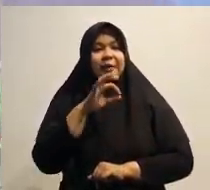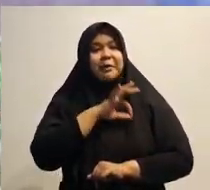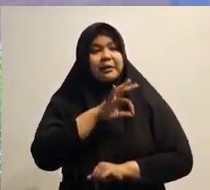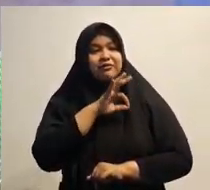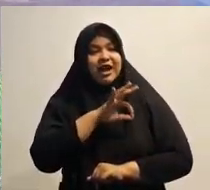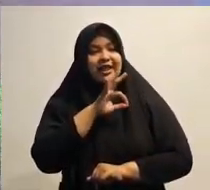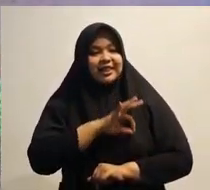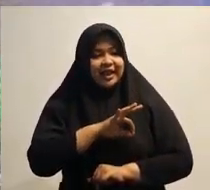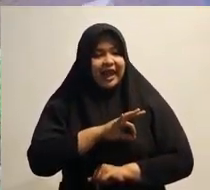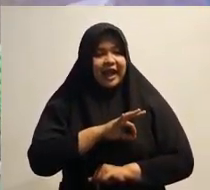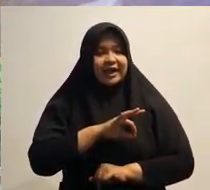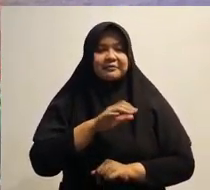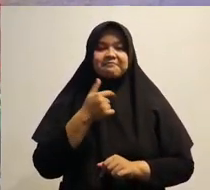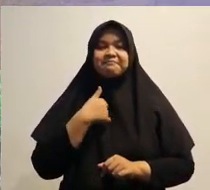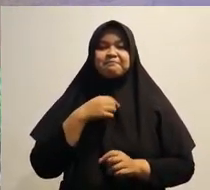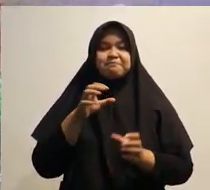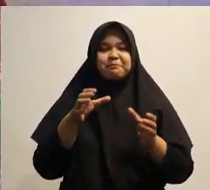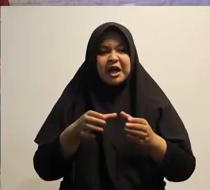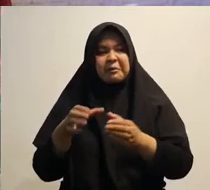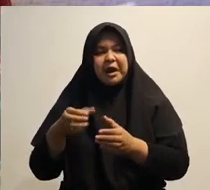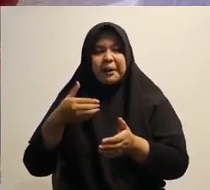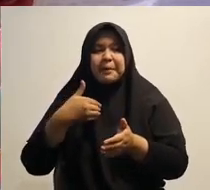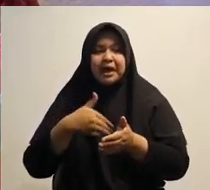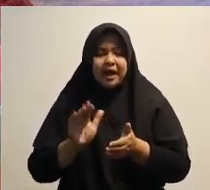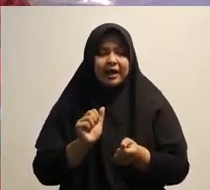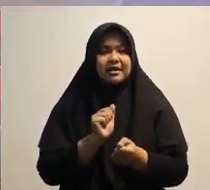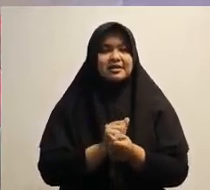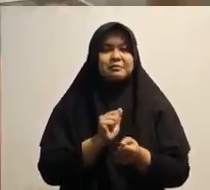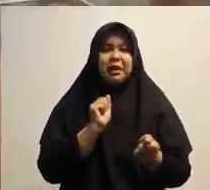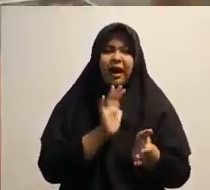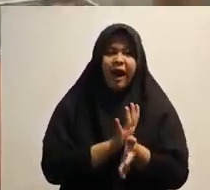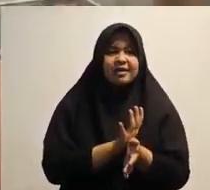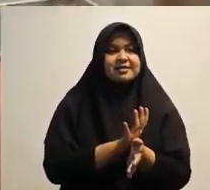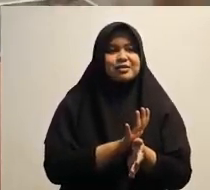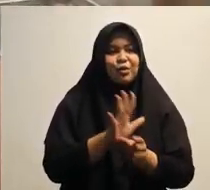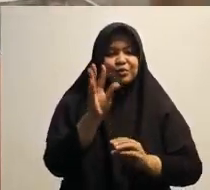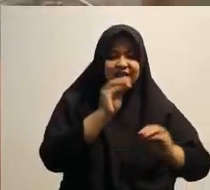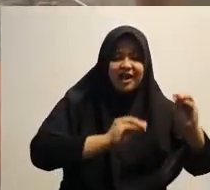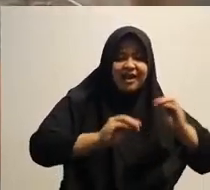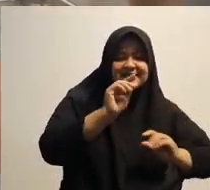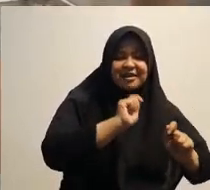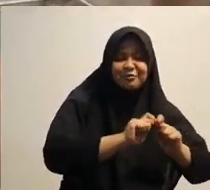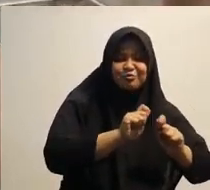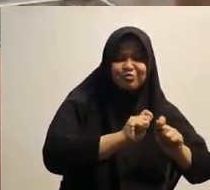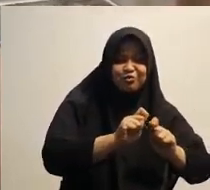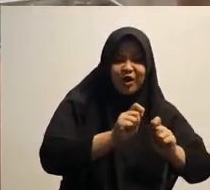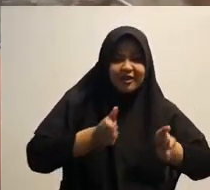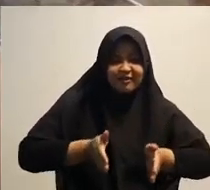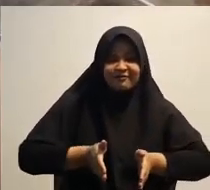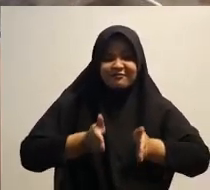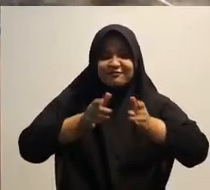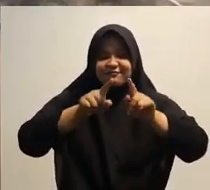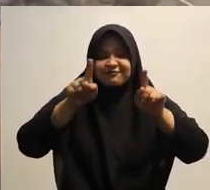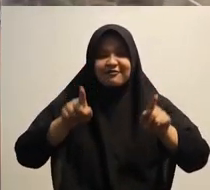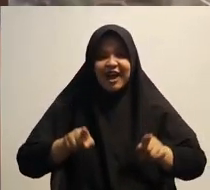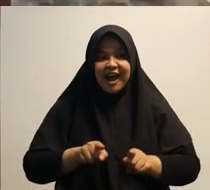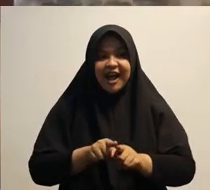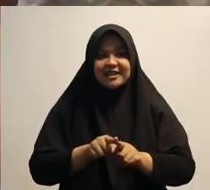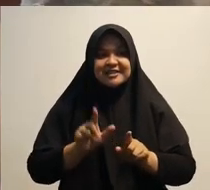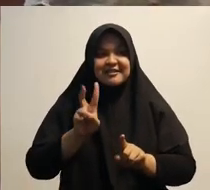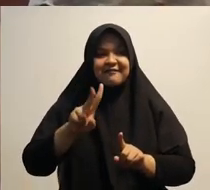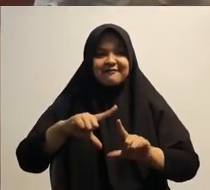Jadi memanfaatkan kaleng-kaleng bekas, botol bekas. Oh, jadi hiasan ya itu ya? Iya, bisa buat